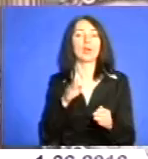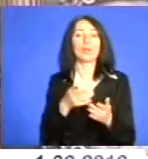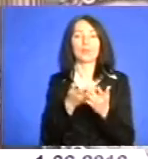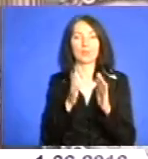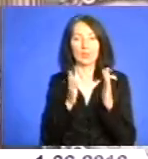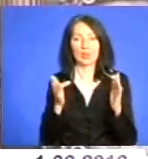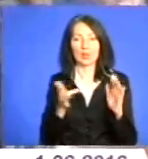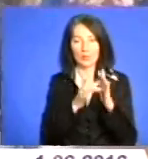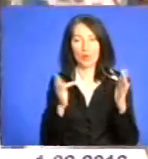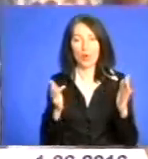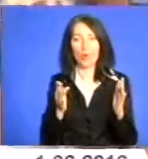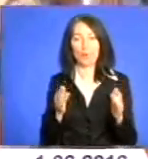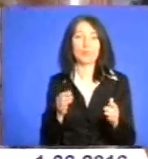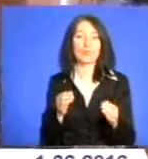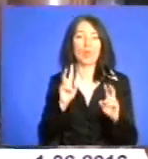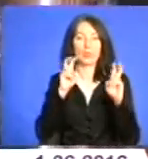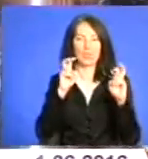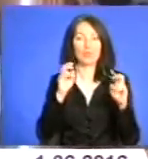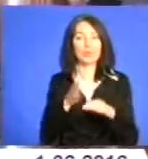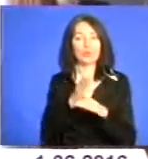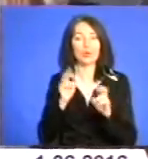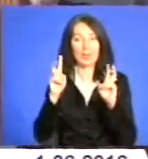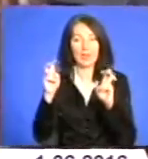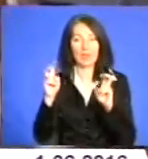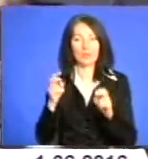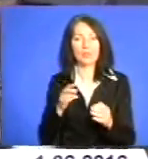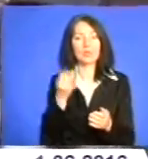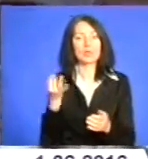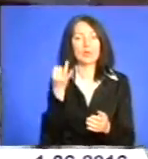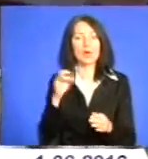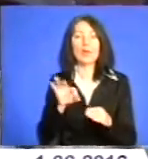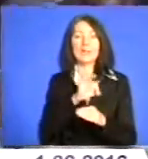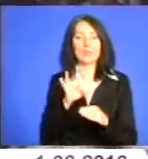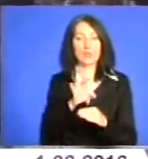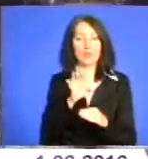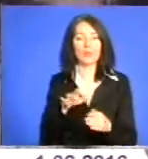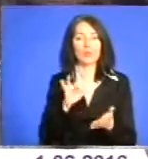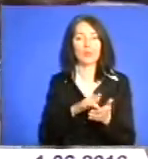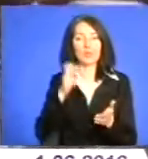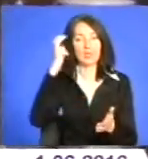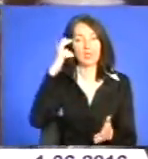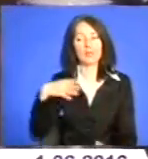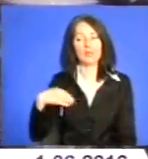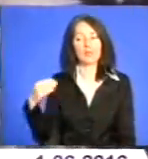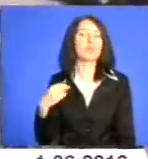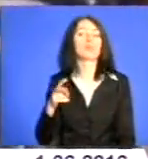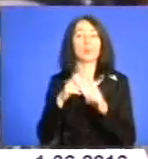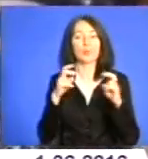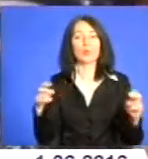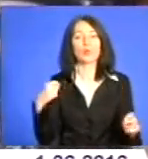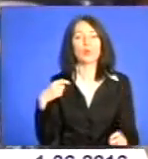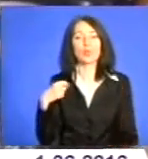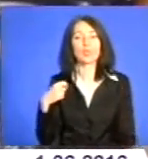тематично посортовані. От цікаво, бачите, з вишиванкою. Міста Київ, Львів, Дніпропетровськ,